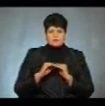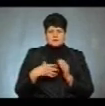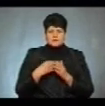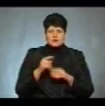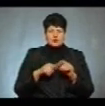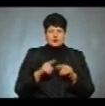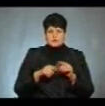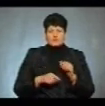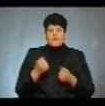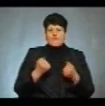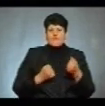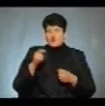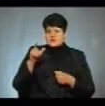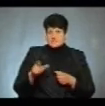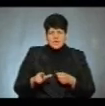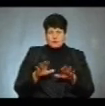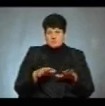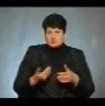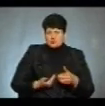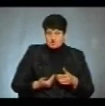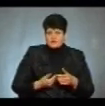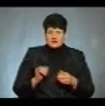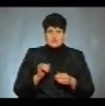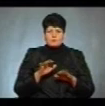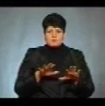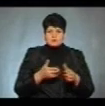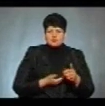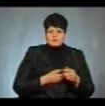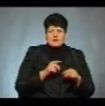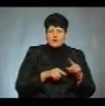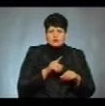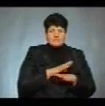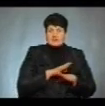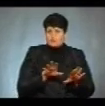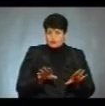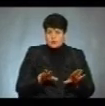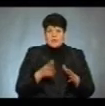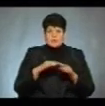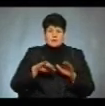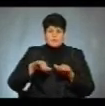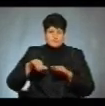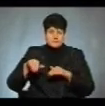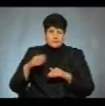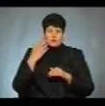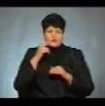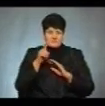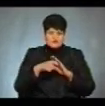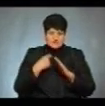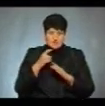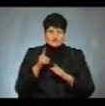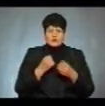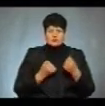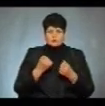Самого водія по місцю проживання і по місцю проживання родичів не було, проте згодом, коли він вже знав, що